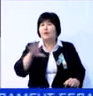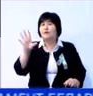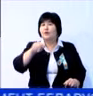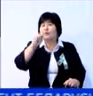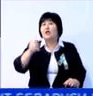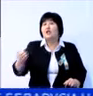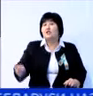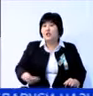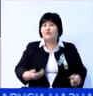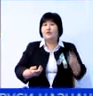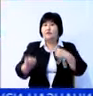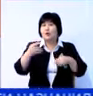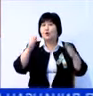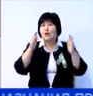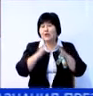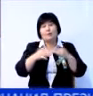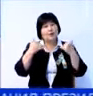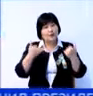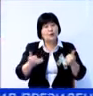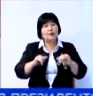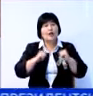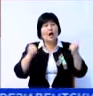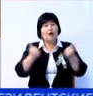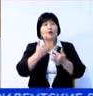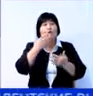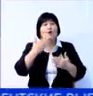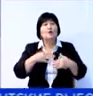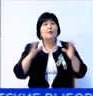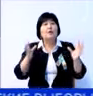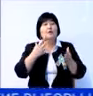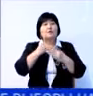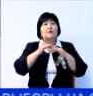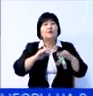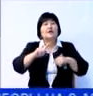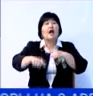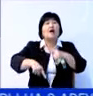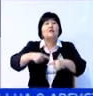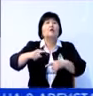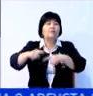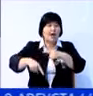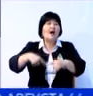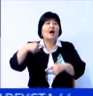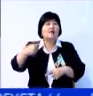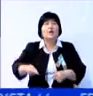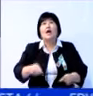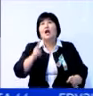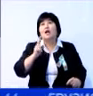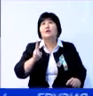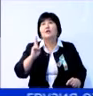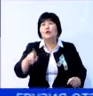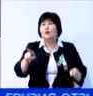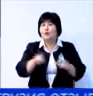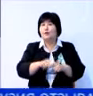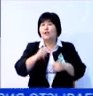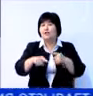и живым вернулся домой. Сегодня он окружен любовью и заботой своих детей, внуков и правнуков. Кыпшаккалет Леувов тоже